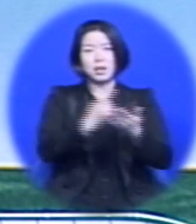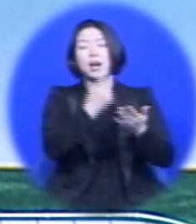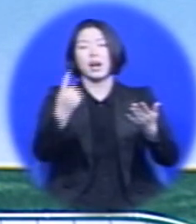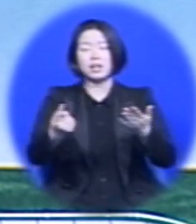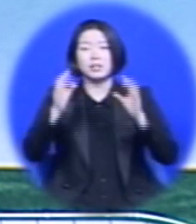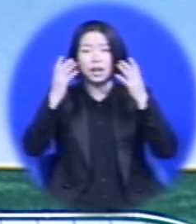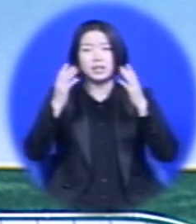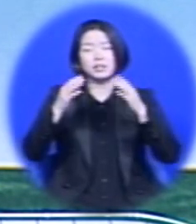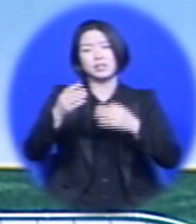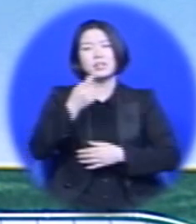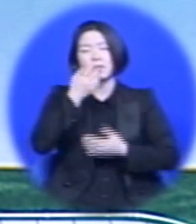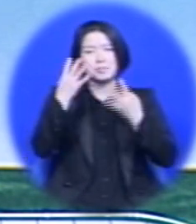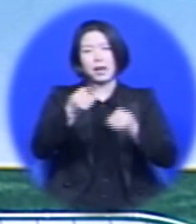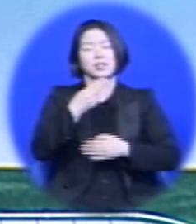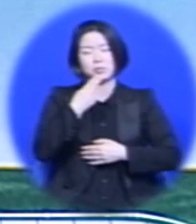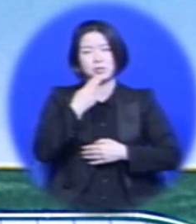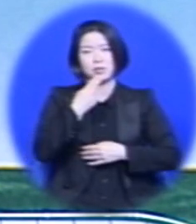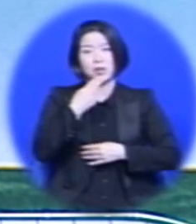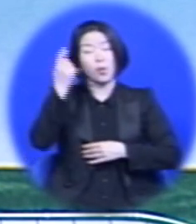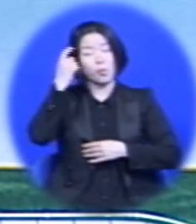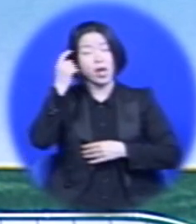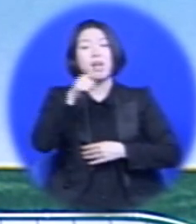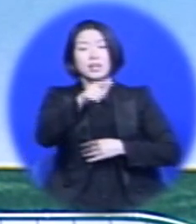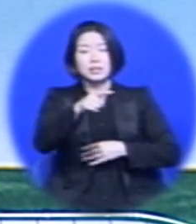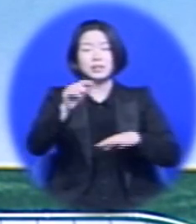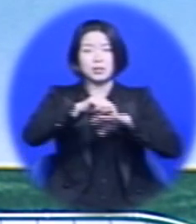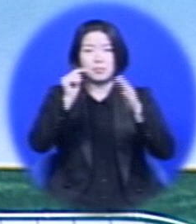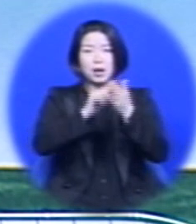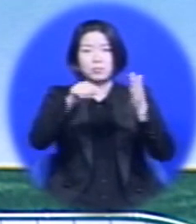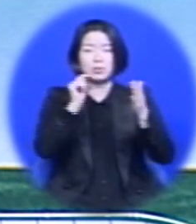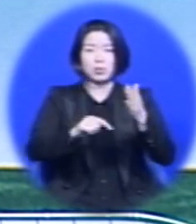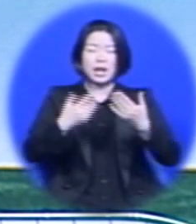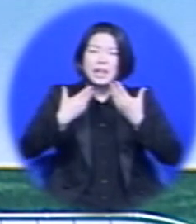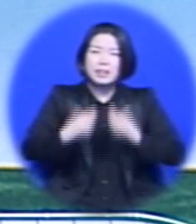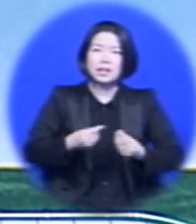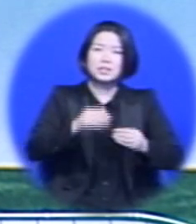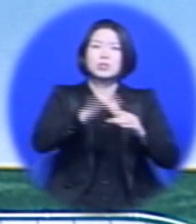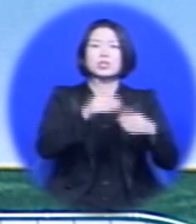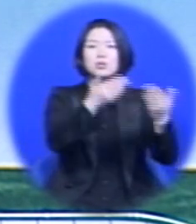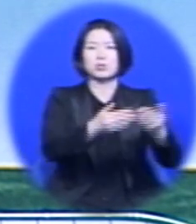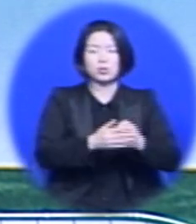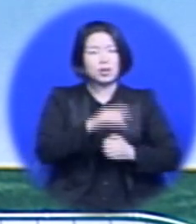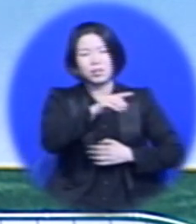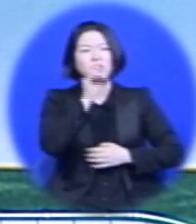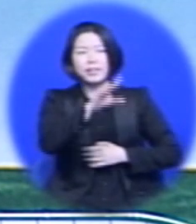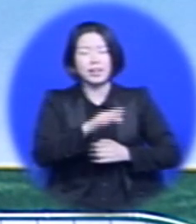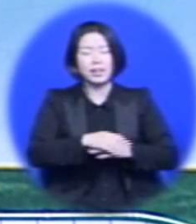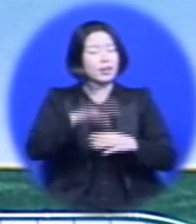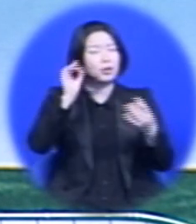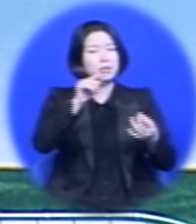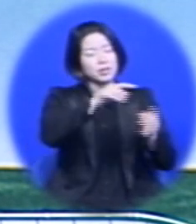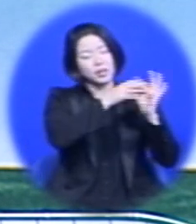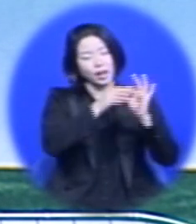그렇습니까 그 마음속에 마귀가 낙심을 심어 주고 있습니다 너는 안 돼 너는 꼼짝 없이